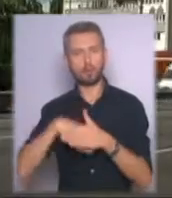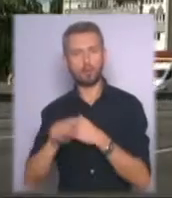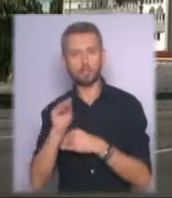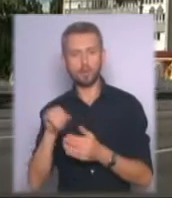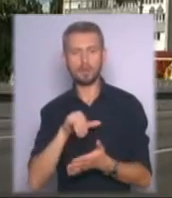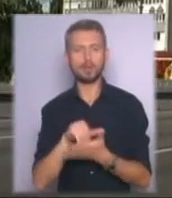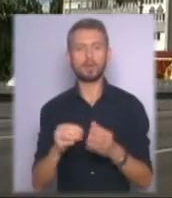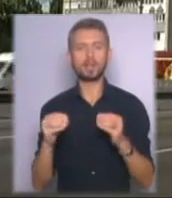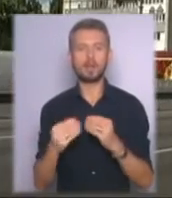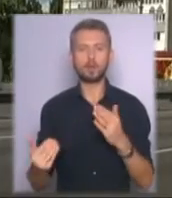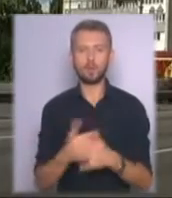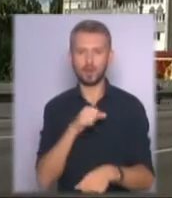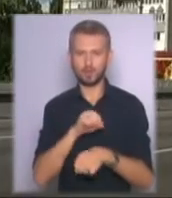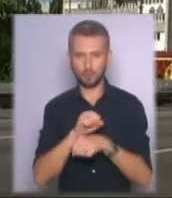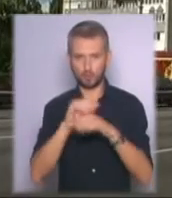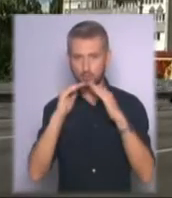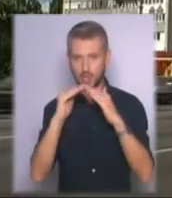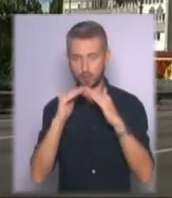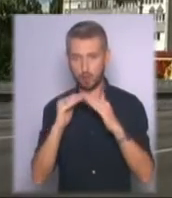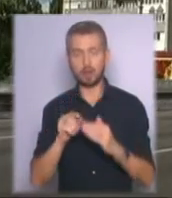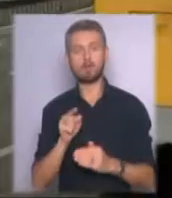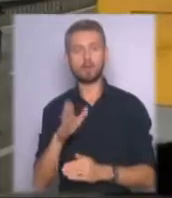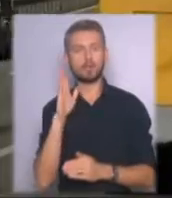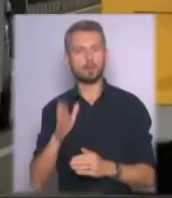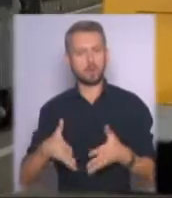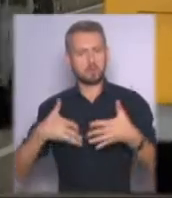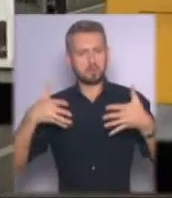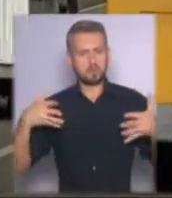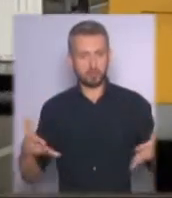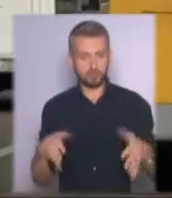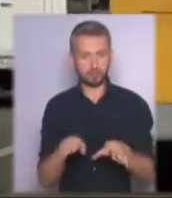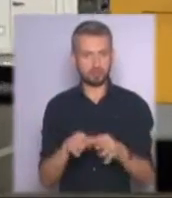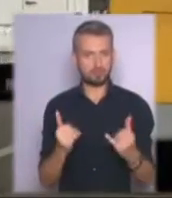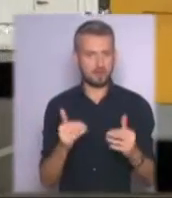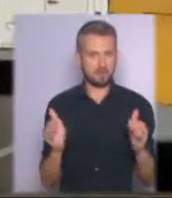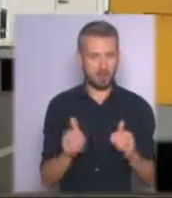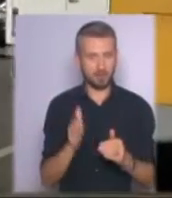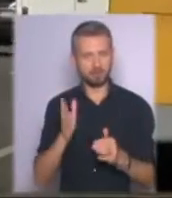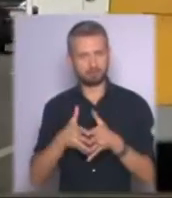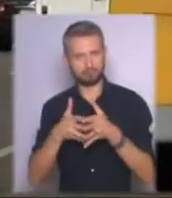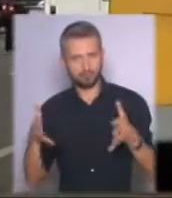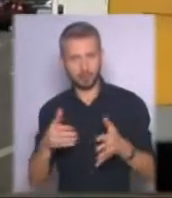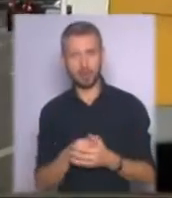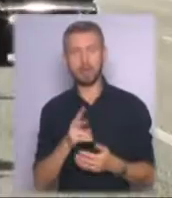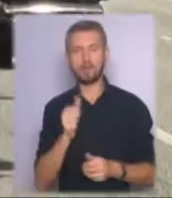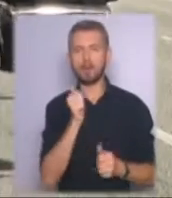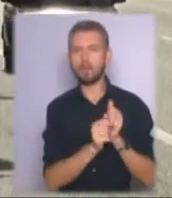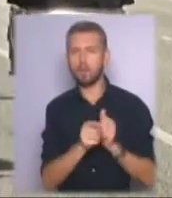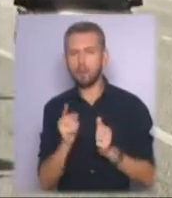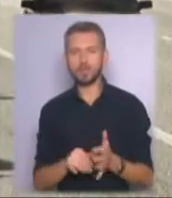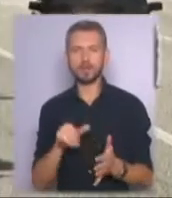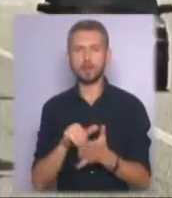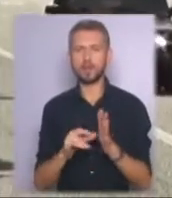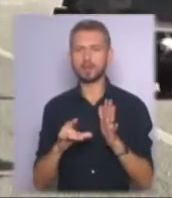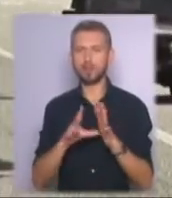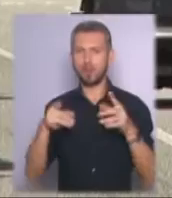нових павільйонів очікування громадського транспорту. Вони будуть більшими, ніж ті, які нині встановлюють у столиці. На кожній встановлять електронне